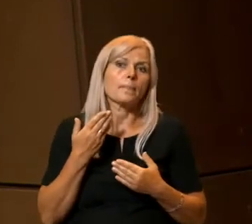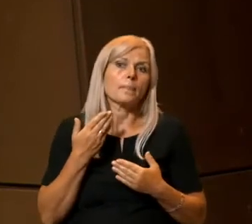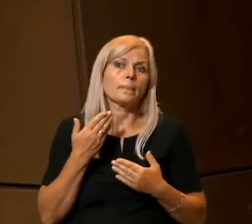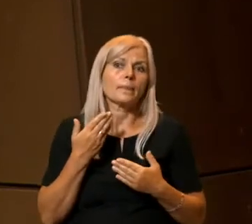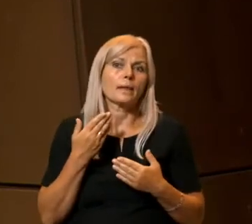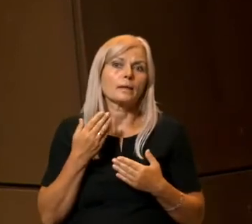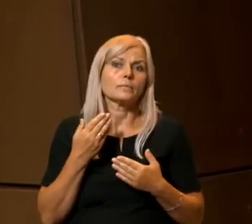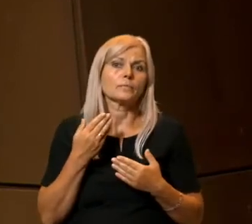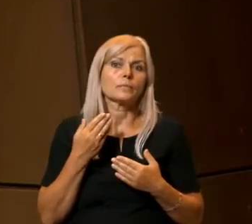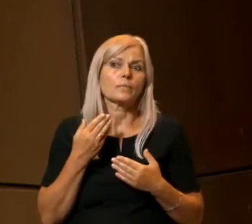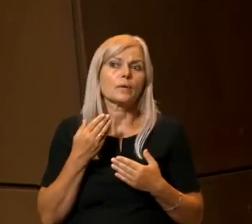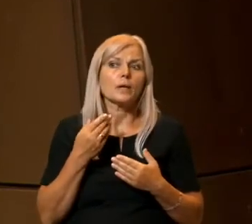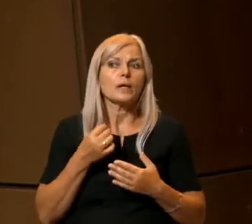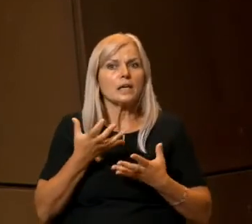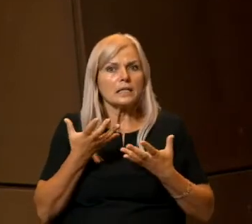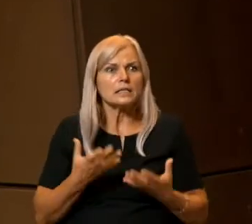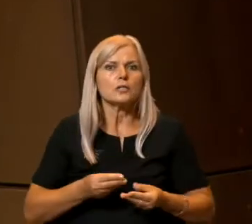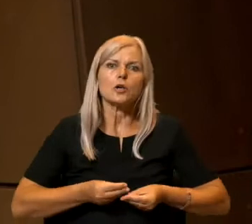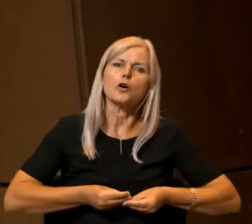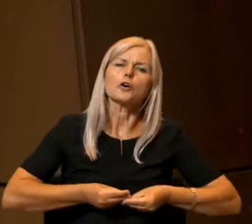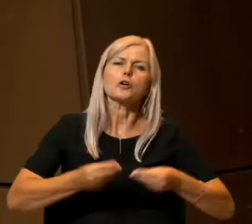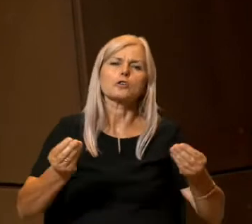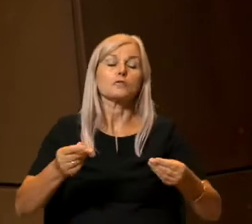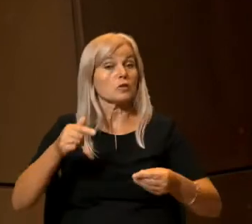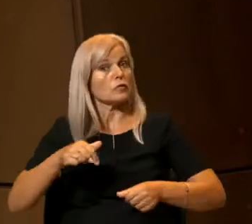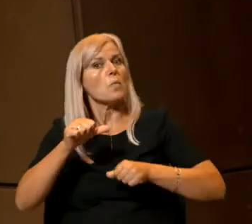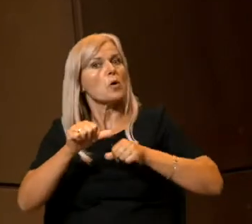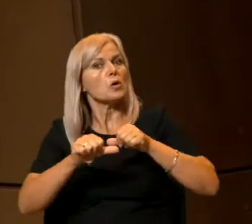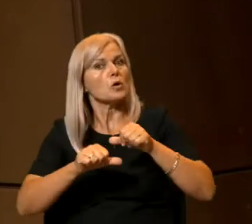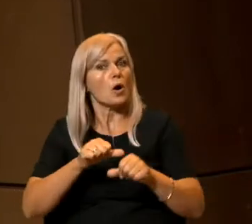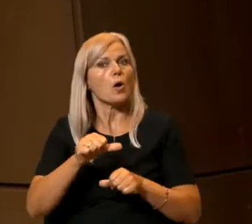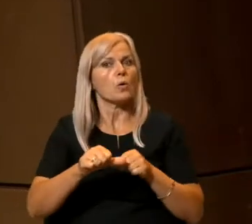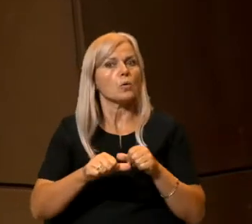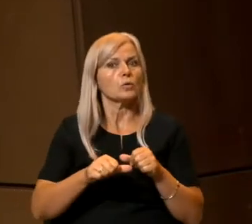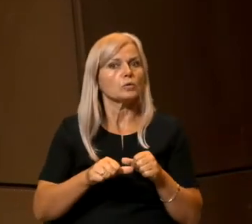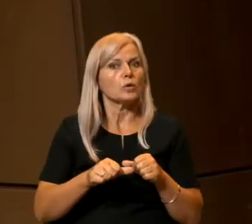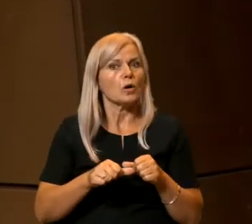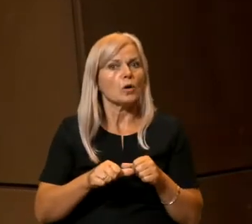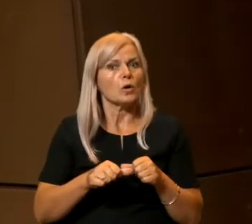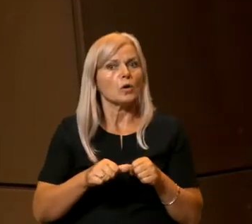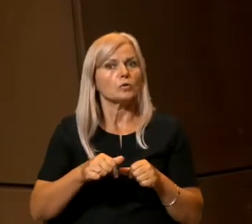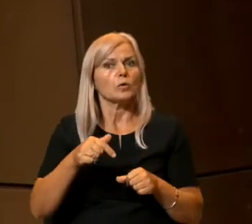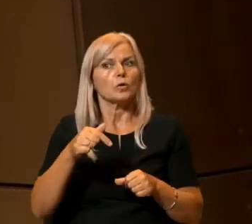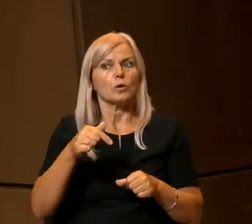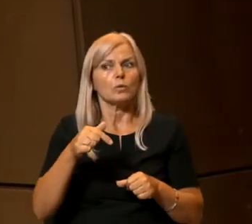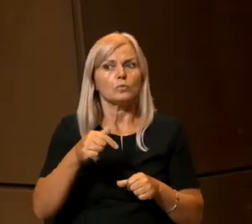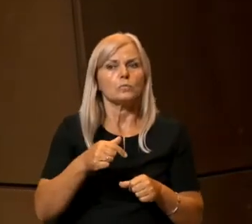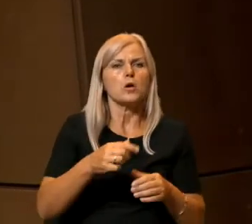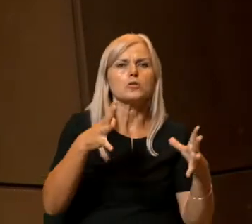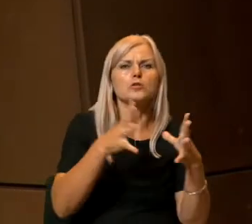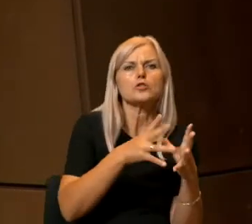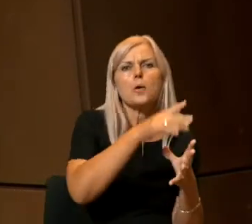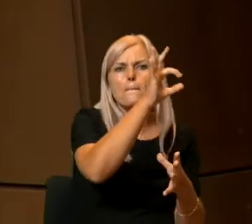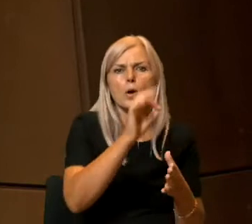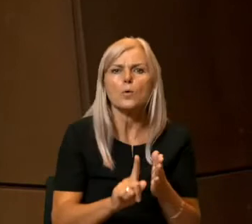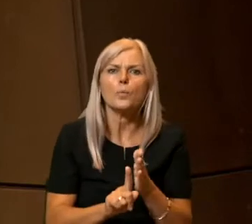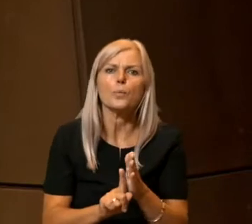odniesie olbrzymi sukces w tym roku, to i będziemy mieli 10% wzrost, bo wszyscy